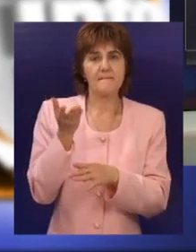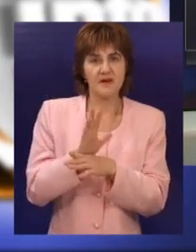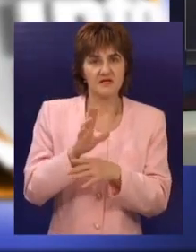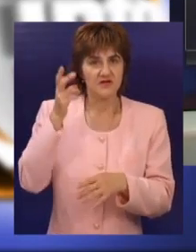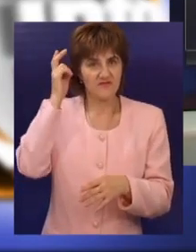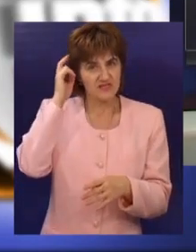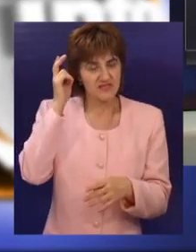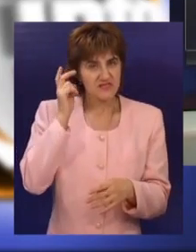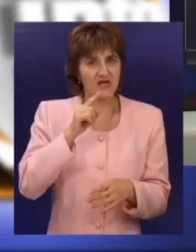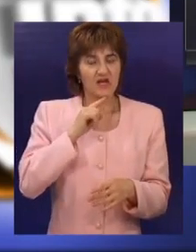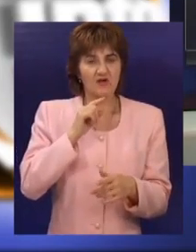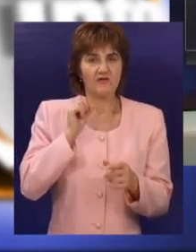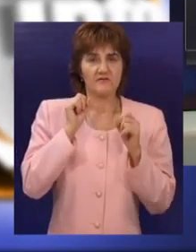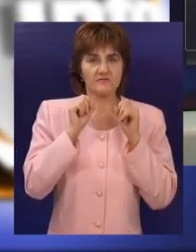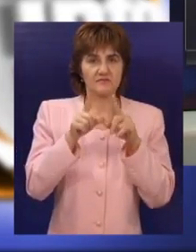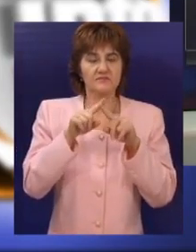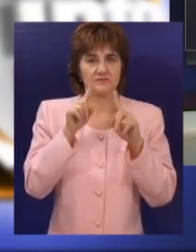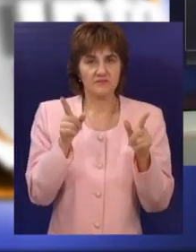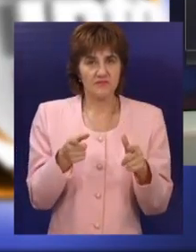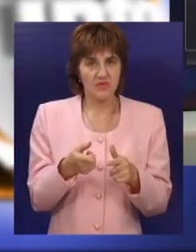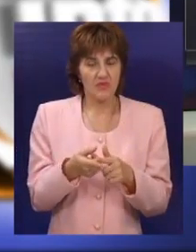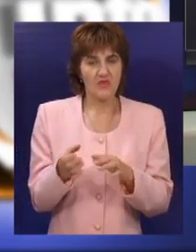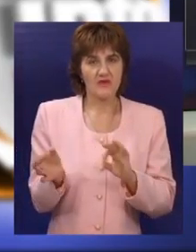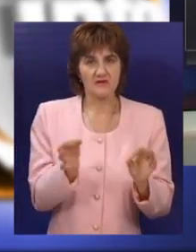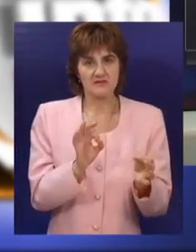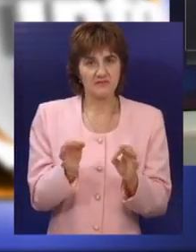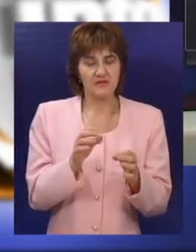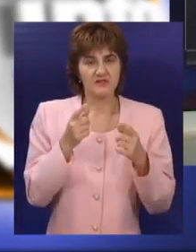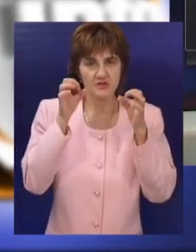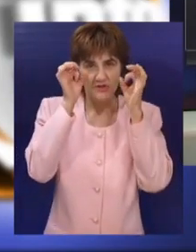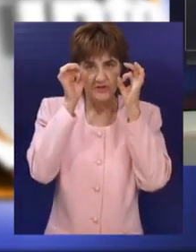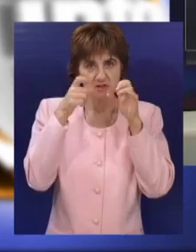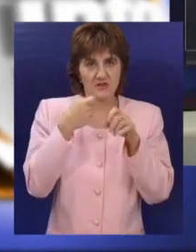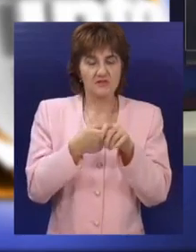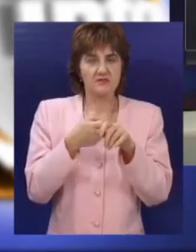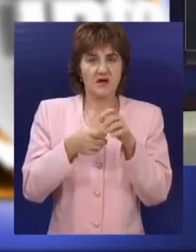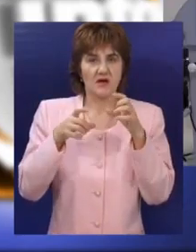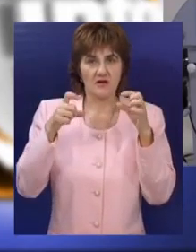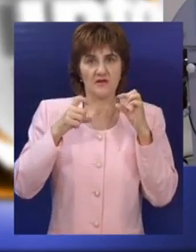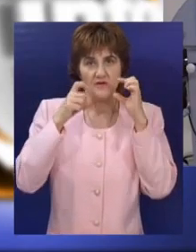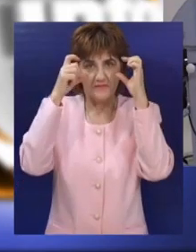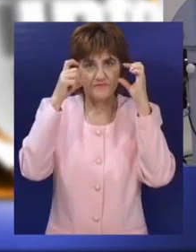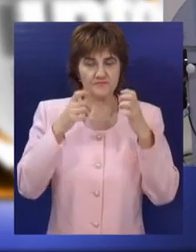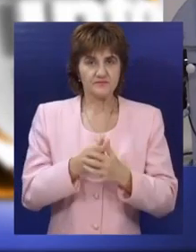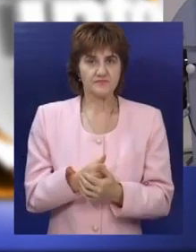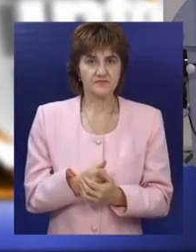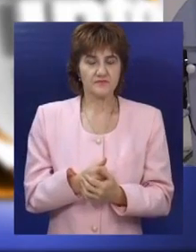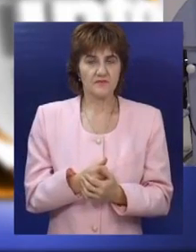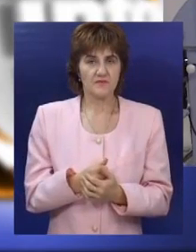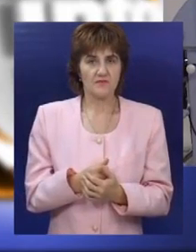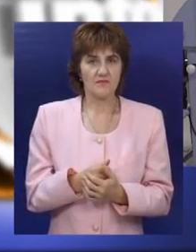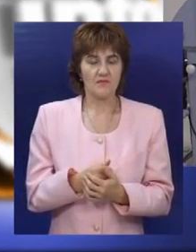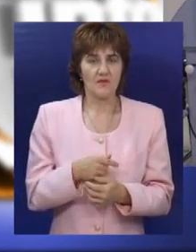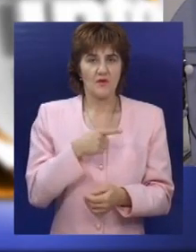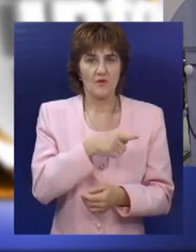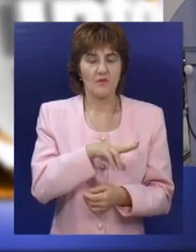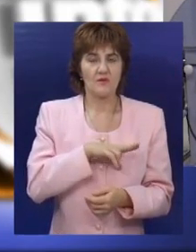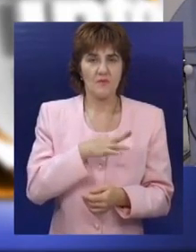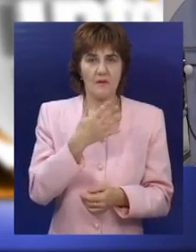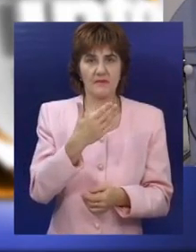i Crnu Goru Jugoslav Isaković, koji je dopremio ova specijalna sočiva. Branko Dašić